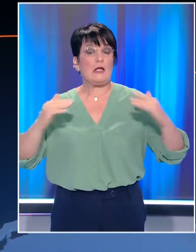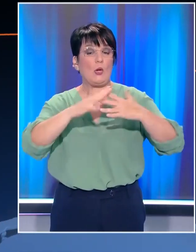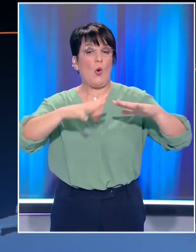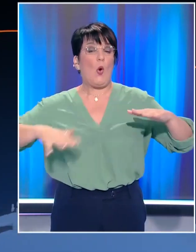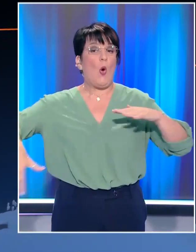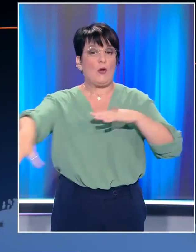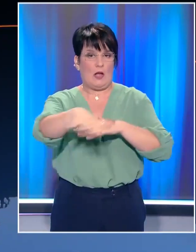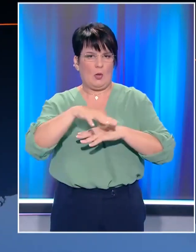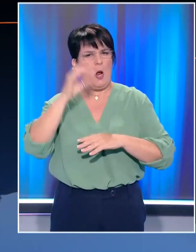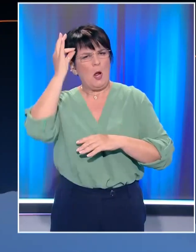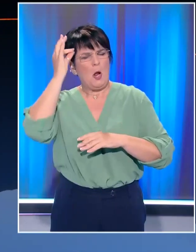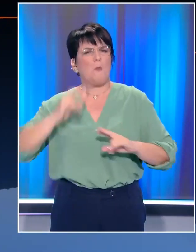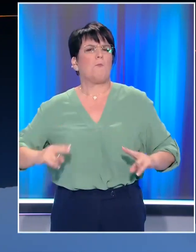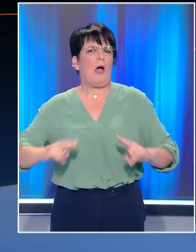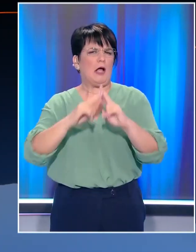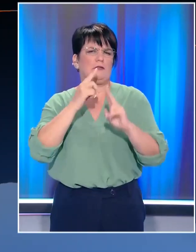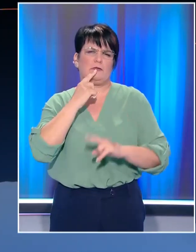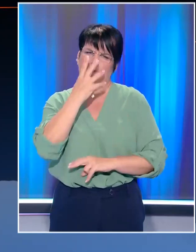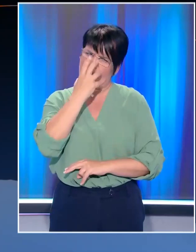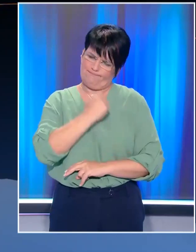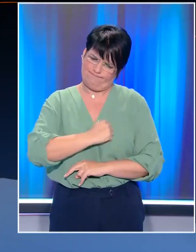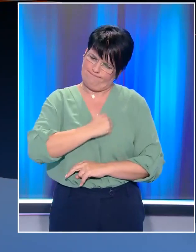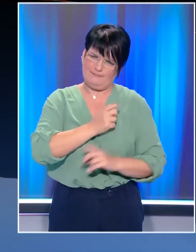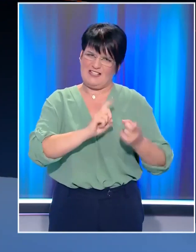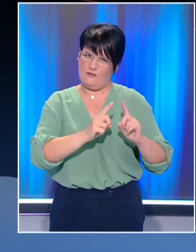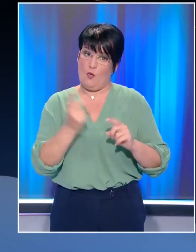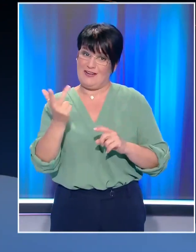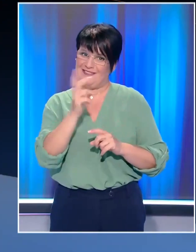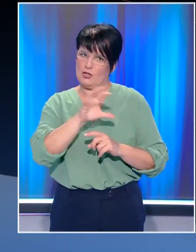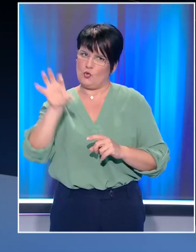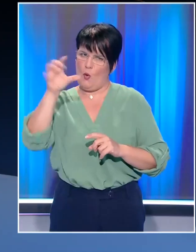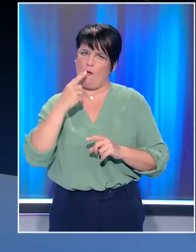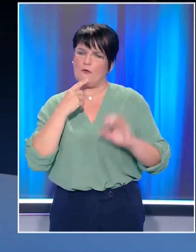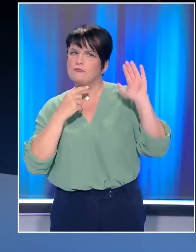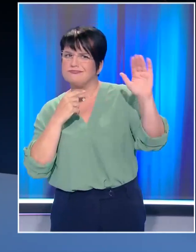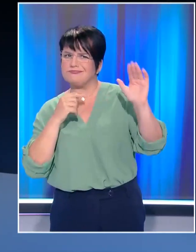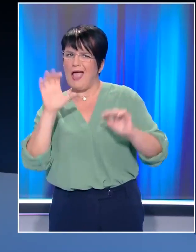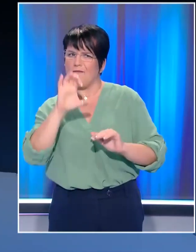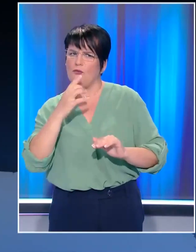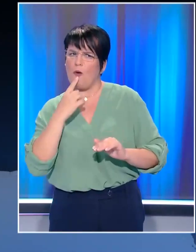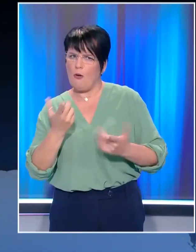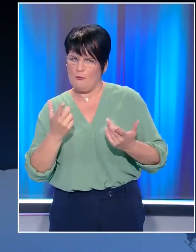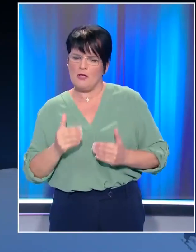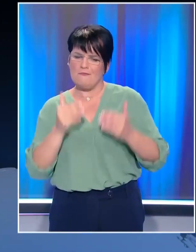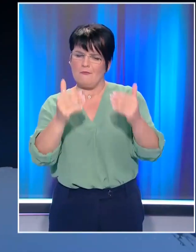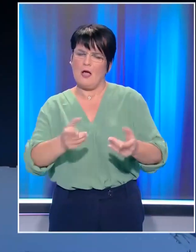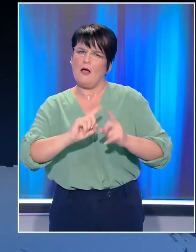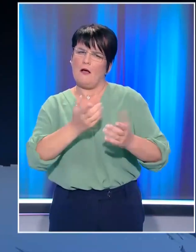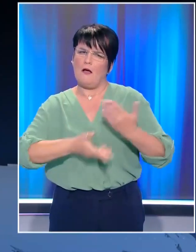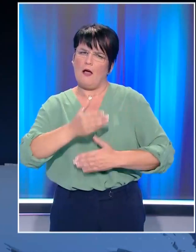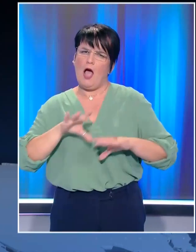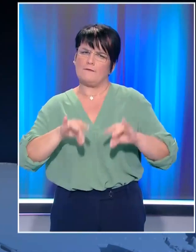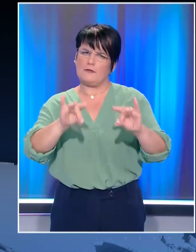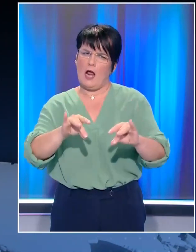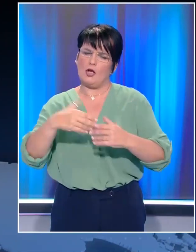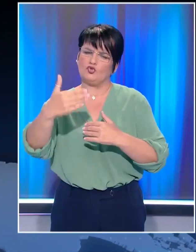Το Παρίσι, ωστόσο, δεν σταματάει να εκφράζει τη δυσαρέσκειά του προς τη Συμφωνία των Τριών και ζητάει από τους Ευρωπαίους εταίρους του την αναβολή διαπραγματεύσεων με την Αυστραλία